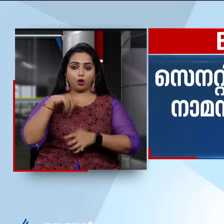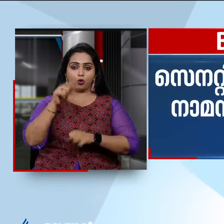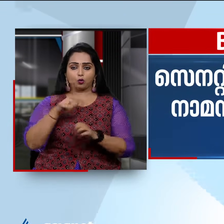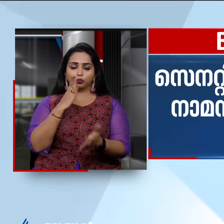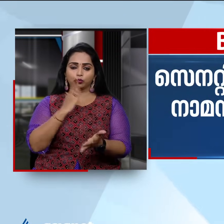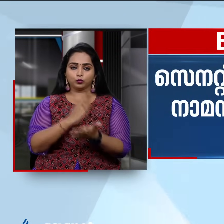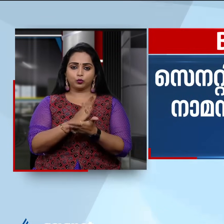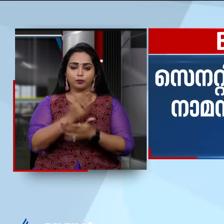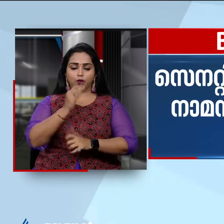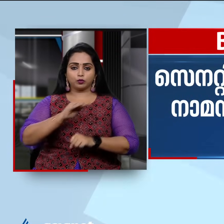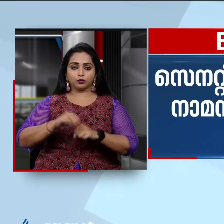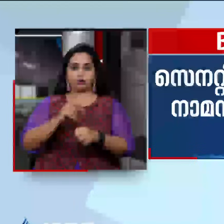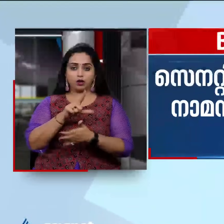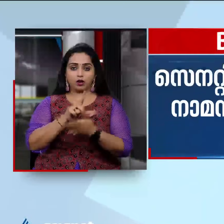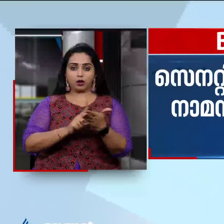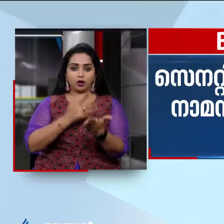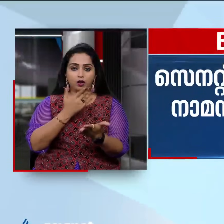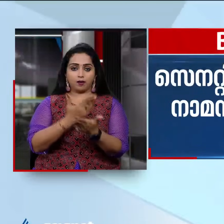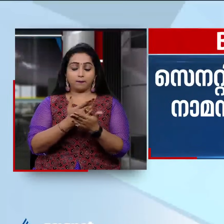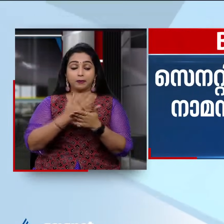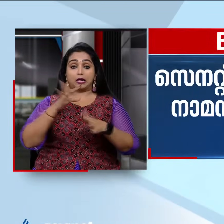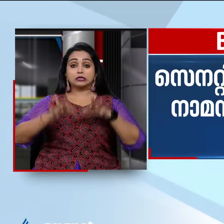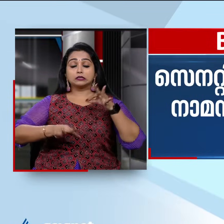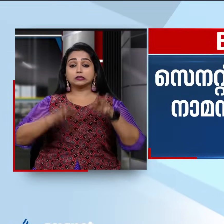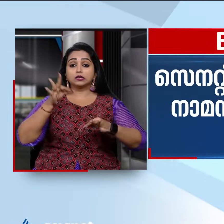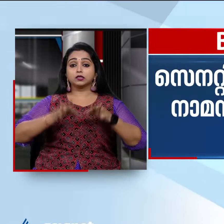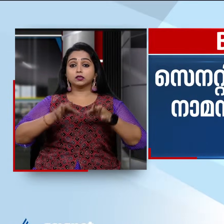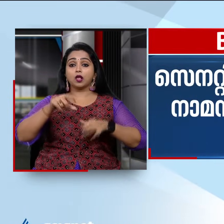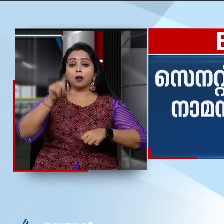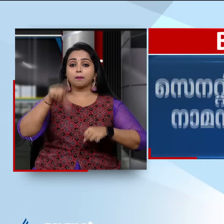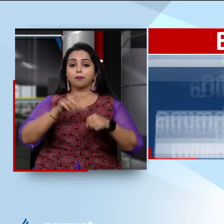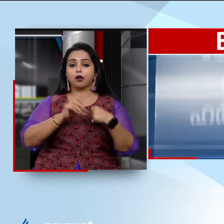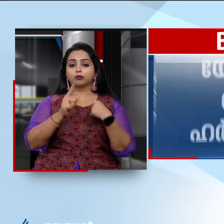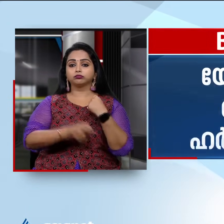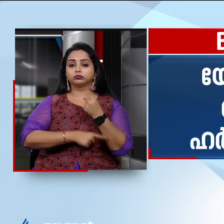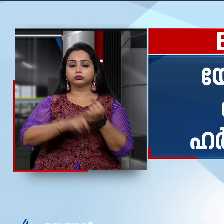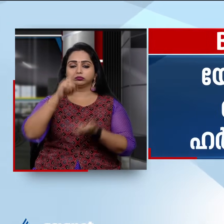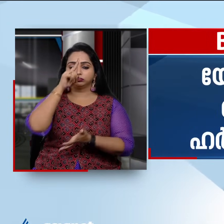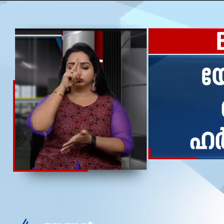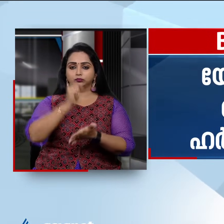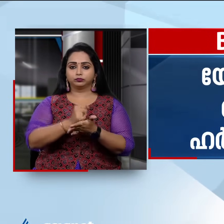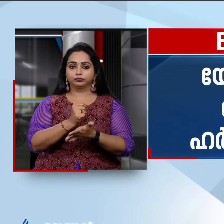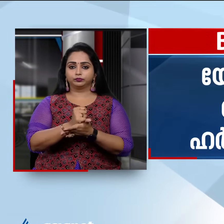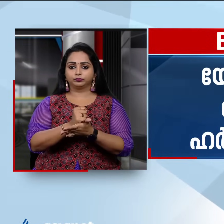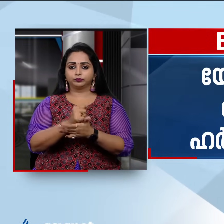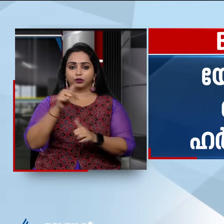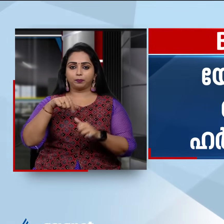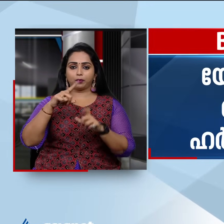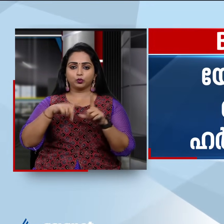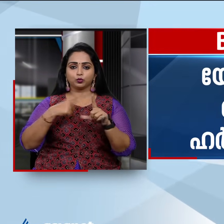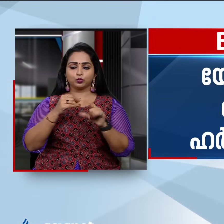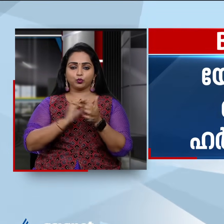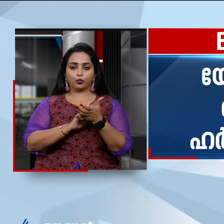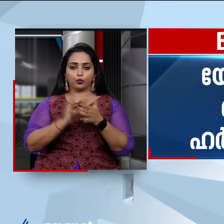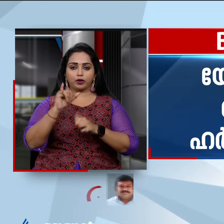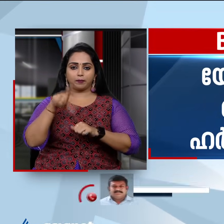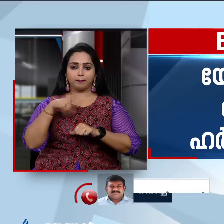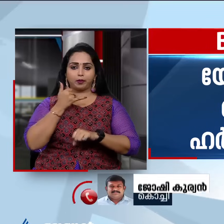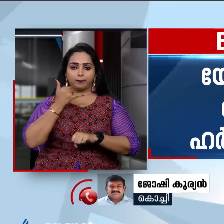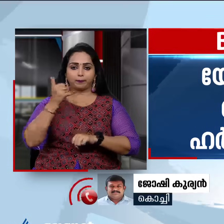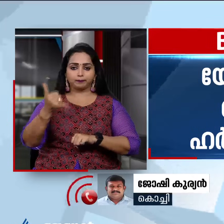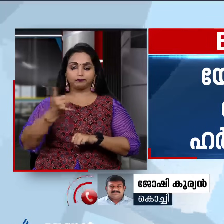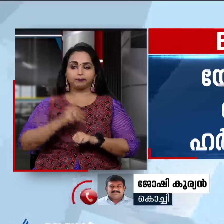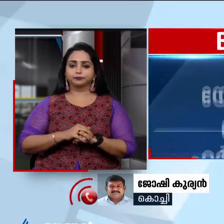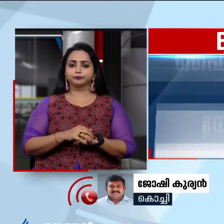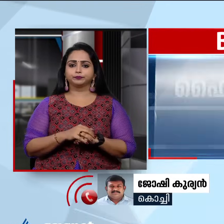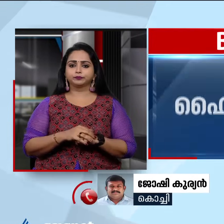നൽകിയ ഹർജിയിലാണ് ജസ്റ്റിസ് ടി ആർ രവിയുടെ ഇടക്കാല ഉത്തരവ്. ഇപ്പോൾ ജോഷി കുര്യൻ വിശദാംശങ്ങളുമായി ചേരുകയാണ്. ജോഷി കുര്യൻ,